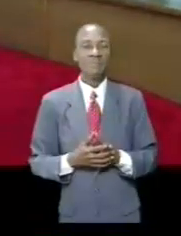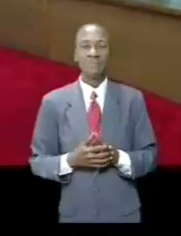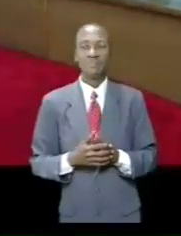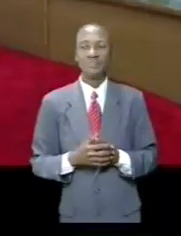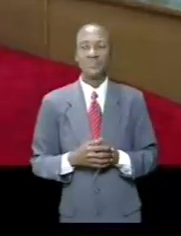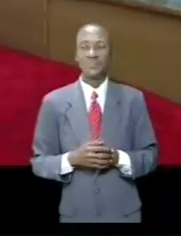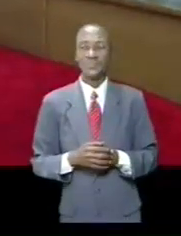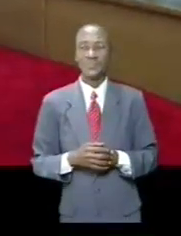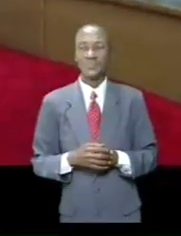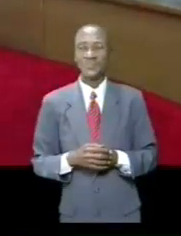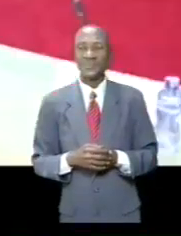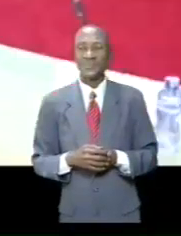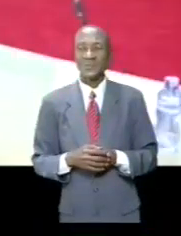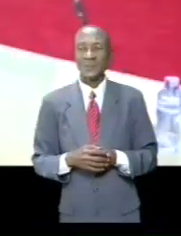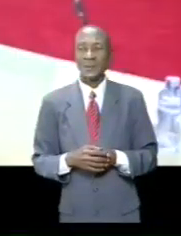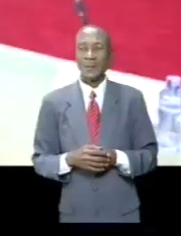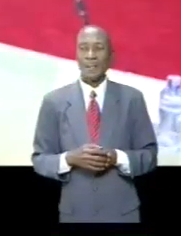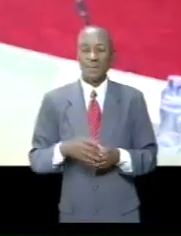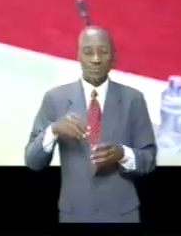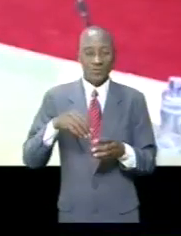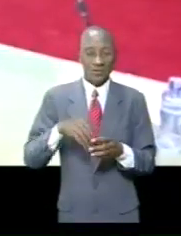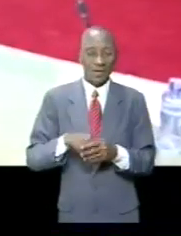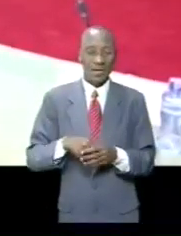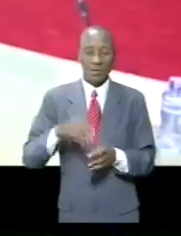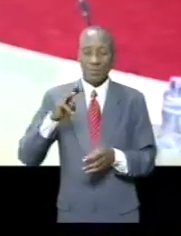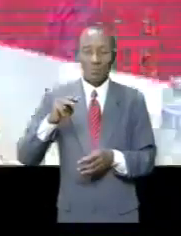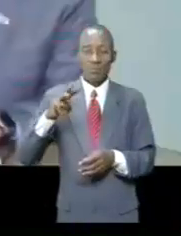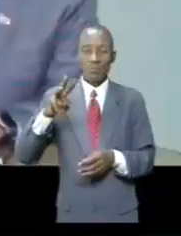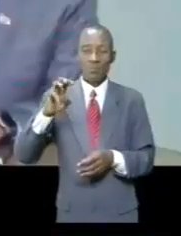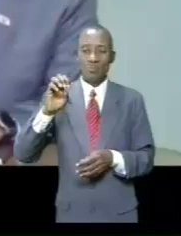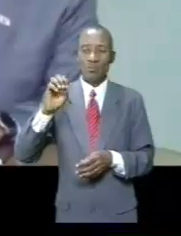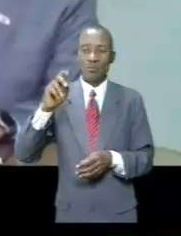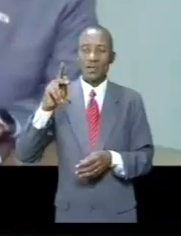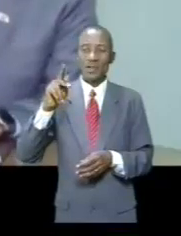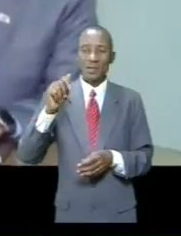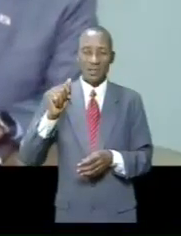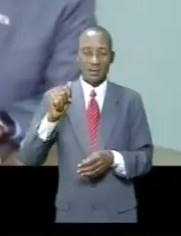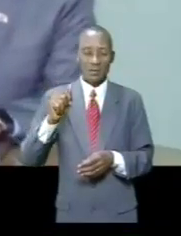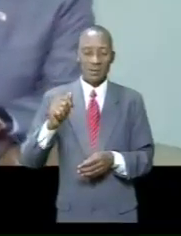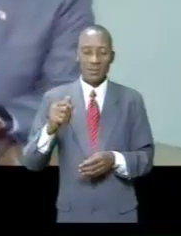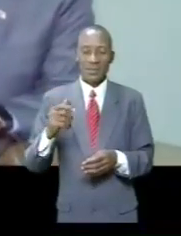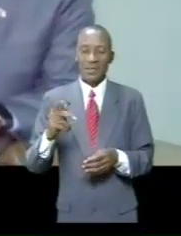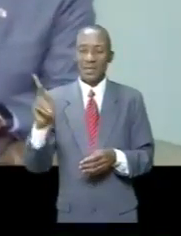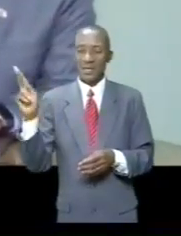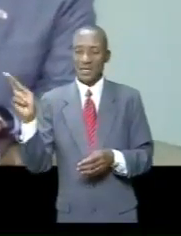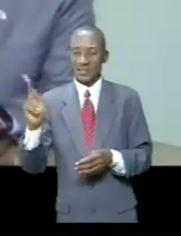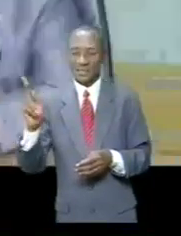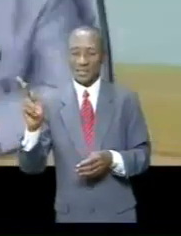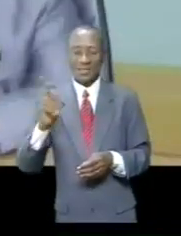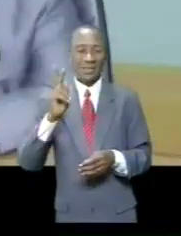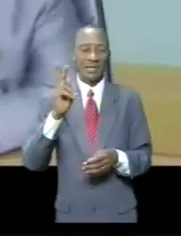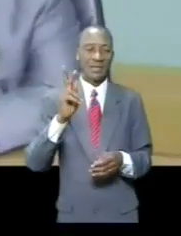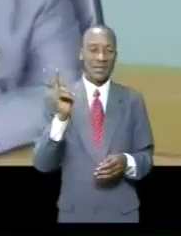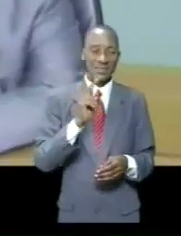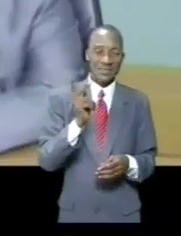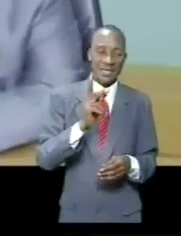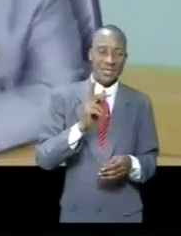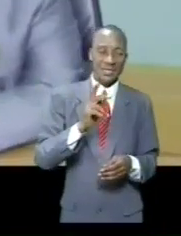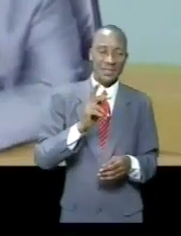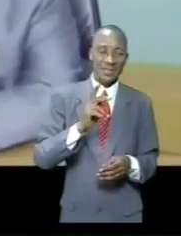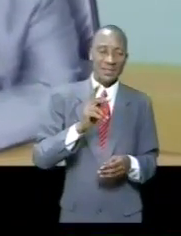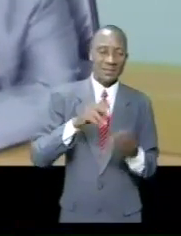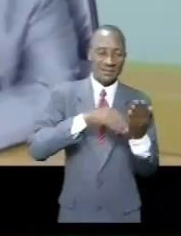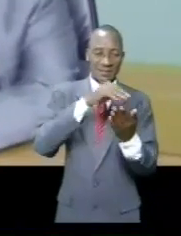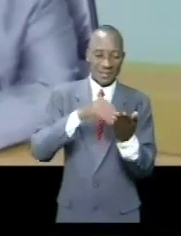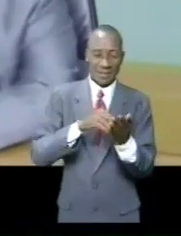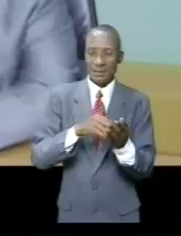Des tueries dans les territoires de Demba et Mueka, dans les limites des deux Kassai, les élus montent au créneau et dénoncent